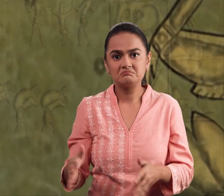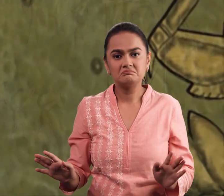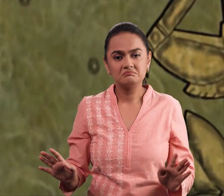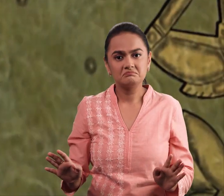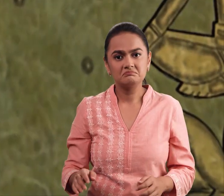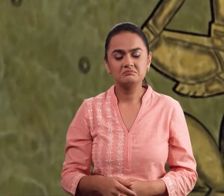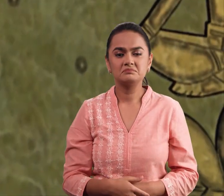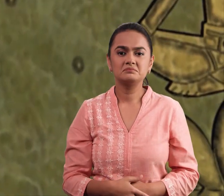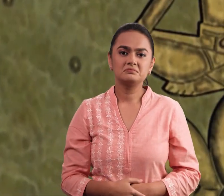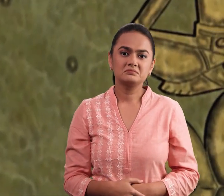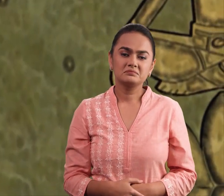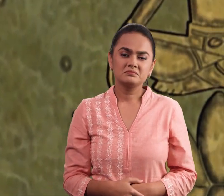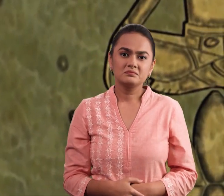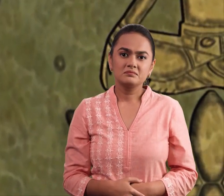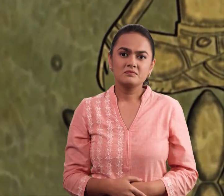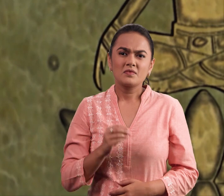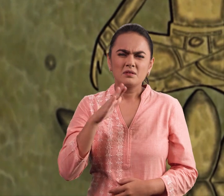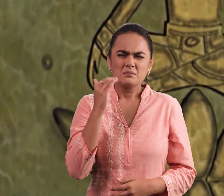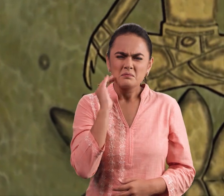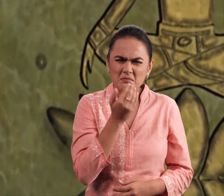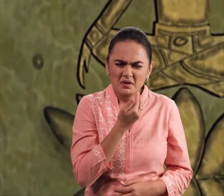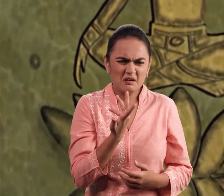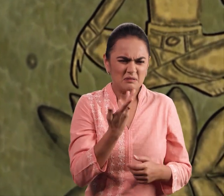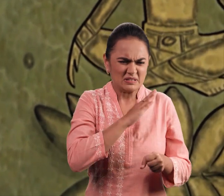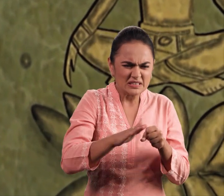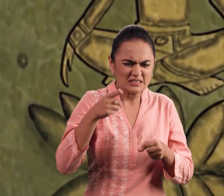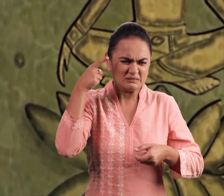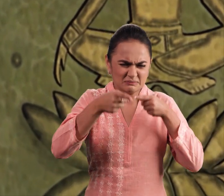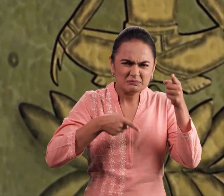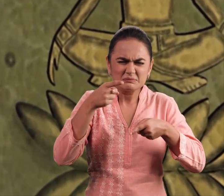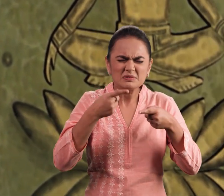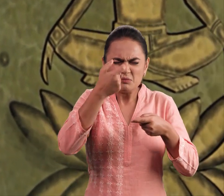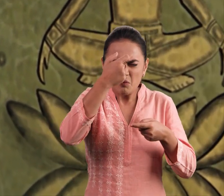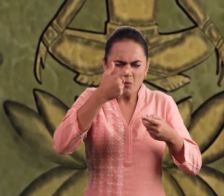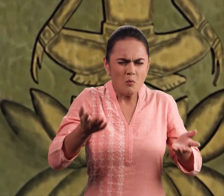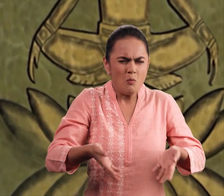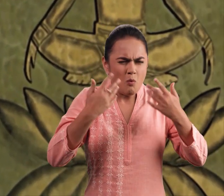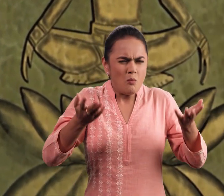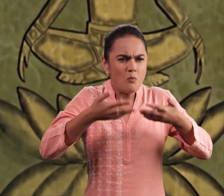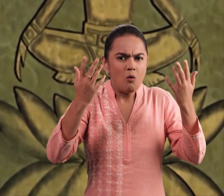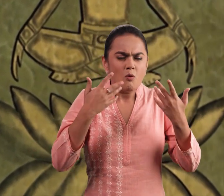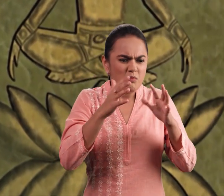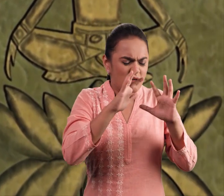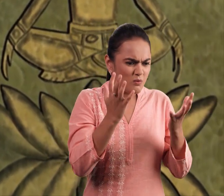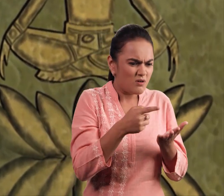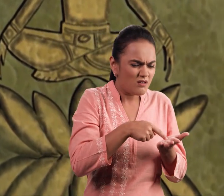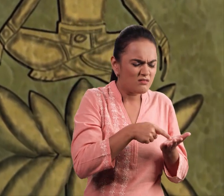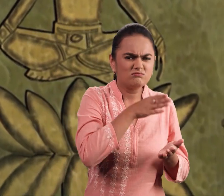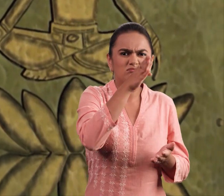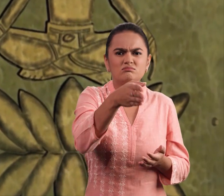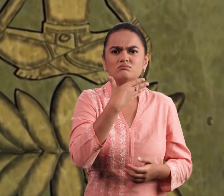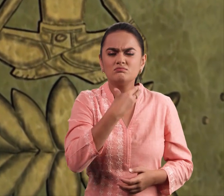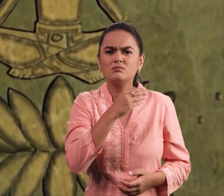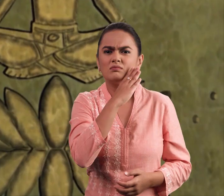आवाज कुचल दी गई। पाप और अत्याचार के बोझ से दबी मां पृथ्वी ने ब्रह्मा जी से मदद